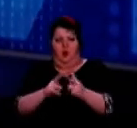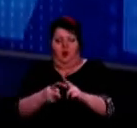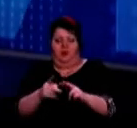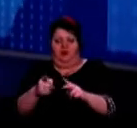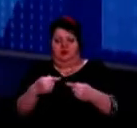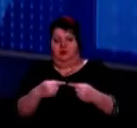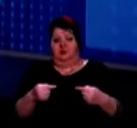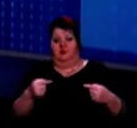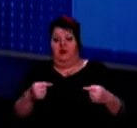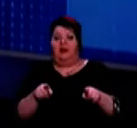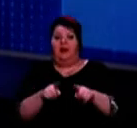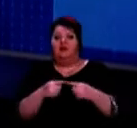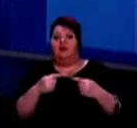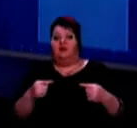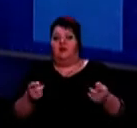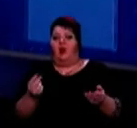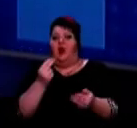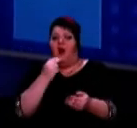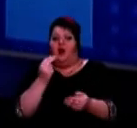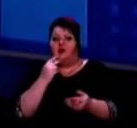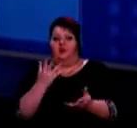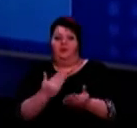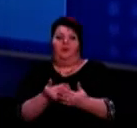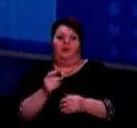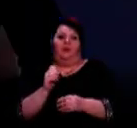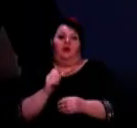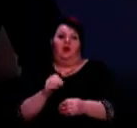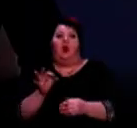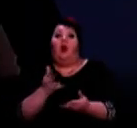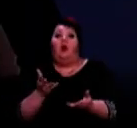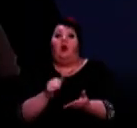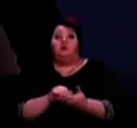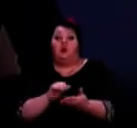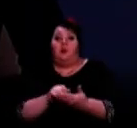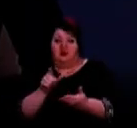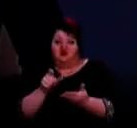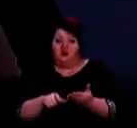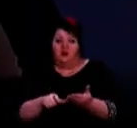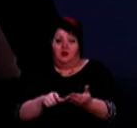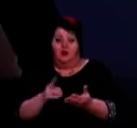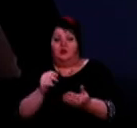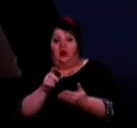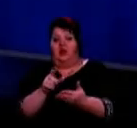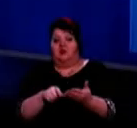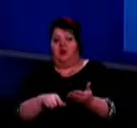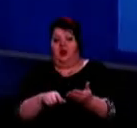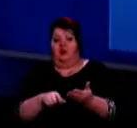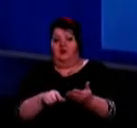товар. А такі товари, як харчові продукти, ювелірні... Про які документи ви говорите? Це чек товарний? Так, це товарний чек.